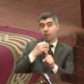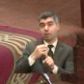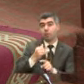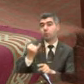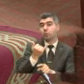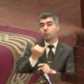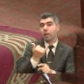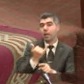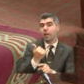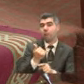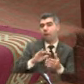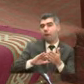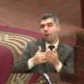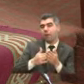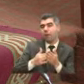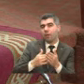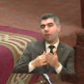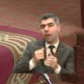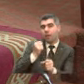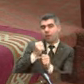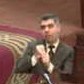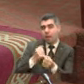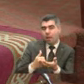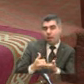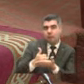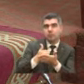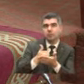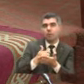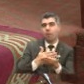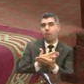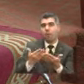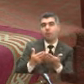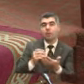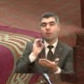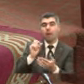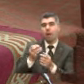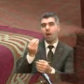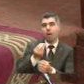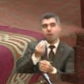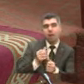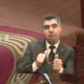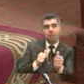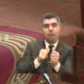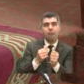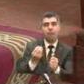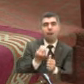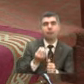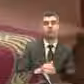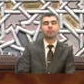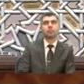الاساس والمنطق الذي يحكم هذا التعامل هو مصلحه هذه الفئه. شكرا وكذلك السيدة الوزيرة، انتهى الوقت.